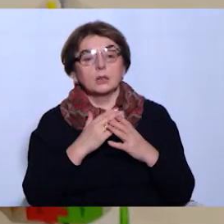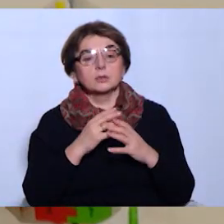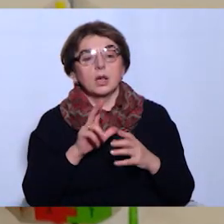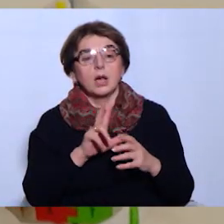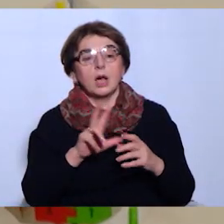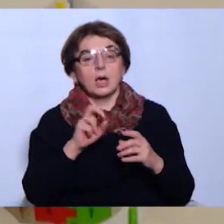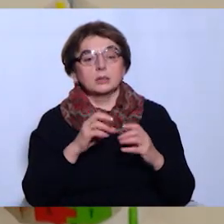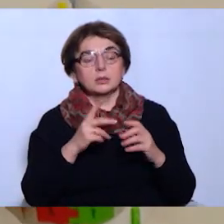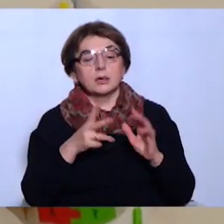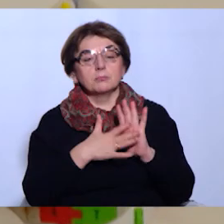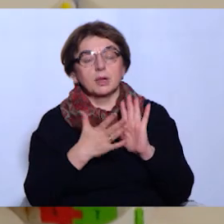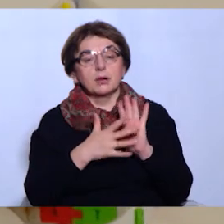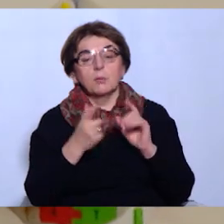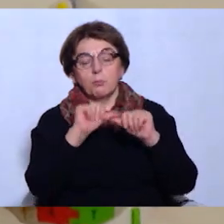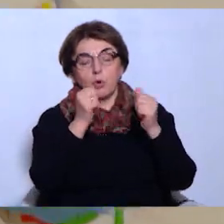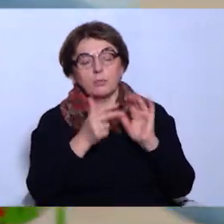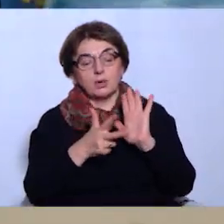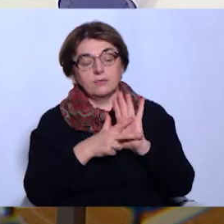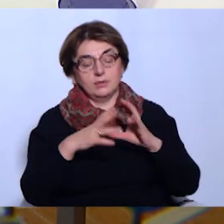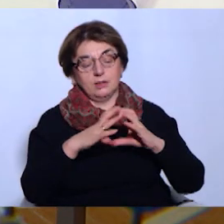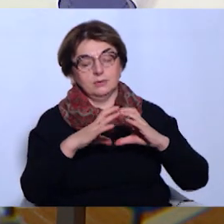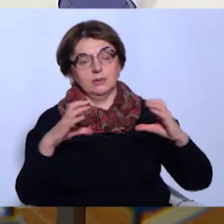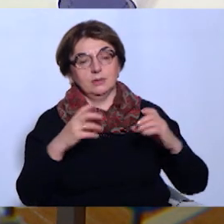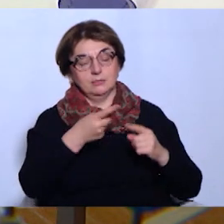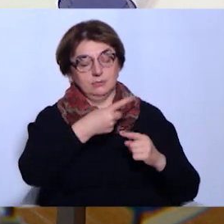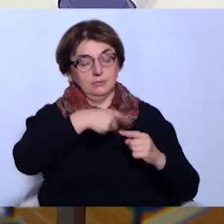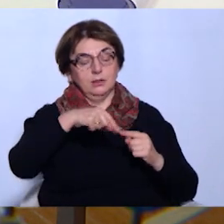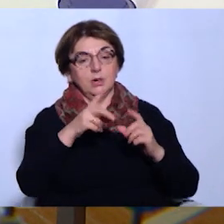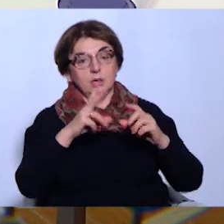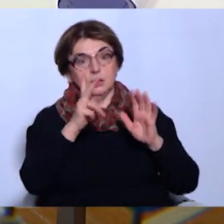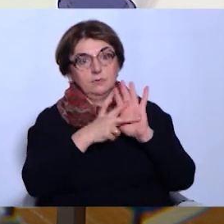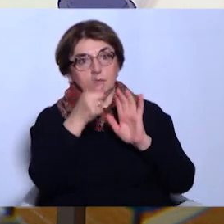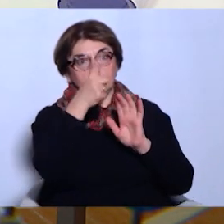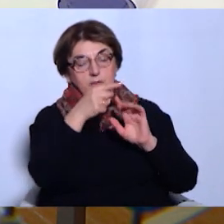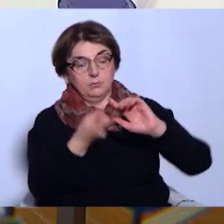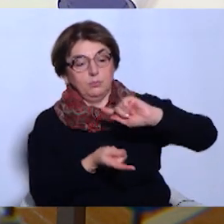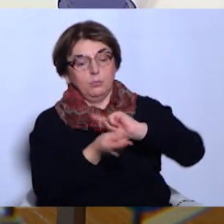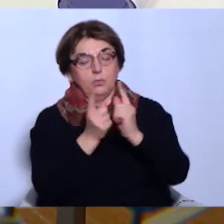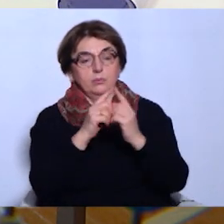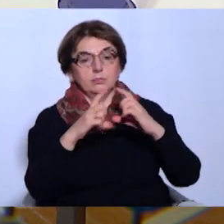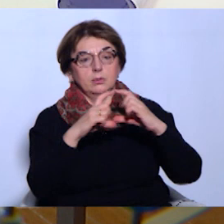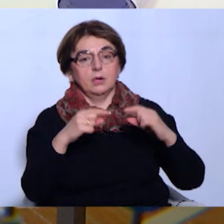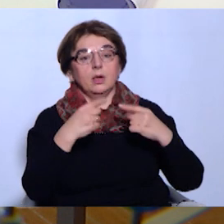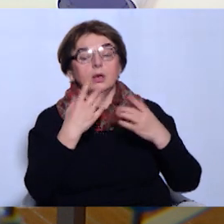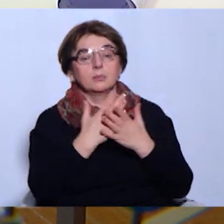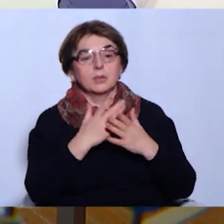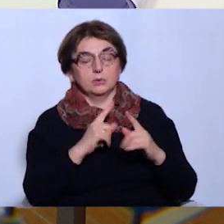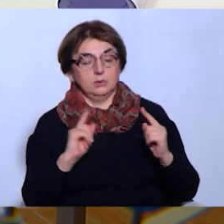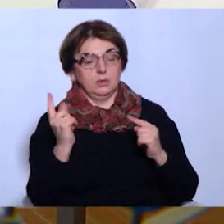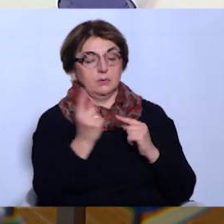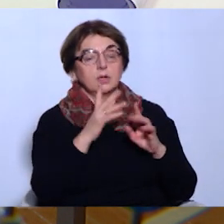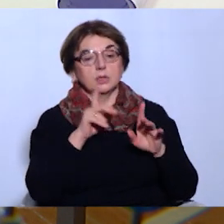გაწელილი რვიანის ფორმა და როგორც ხედავთ, ეს რომ ვაბრუნოთ სივრცეში, მას იქნება სხვადასხვა